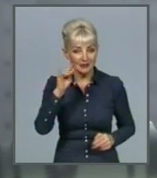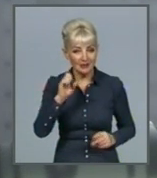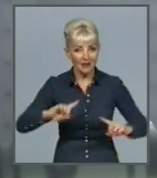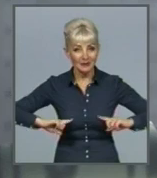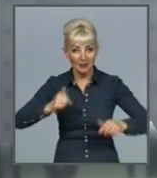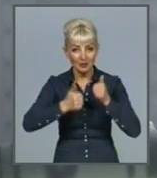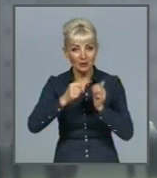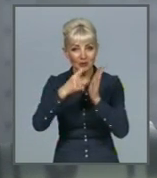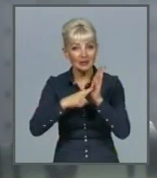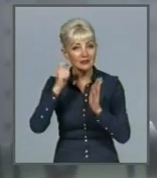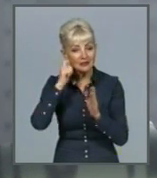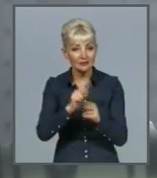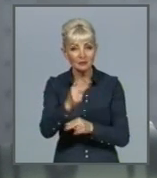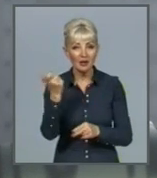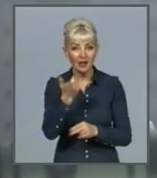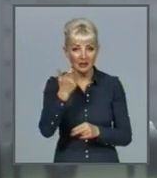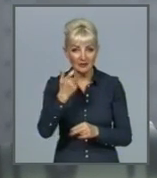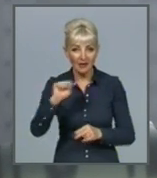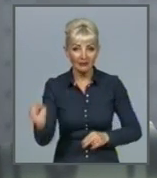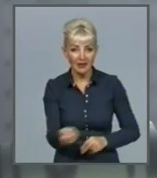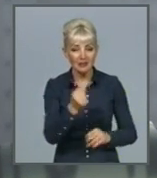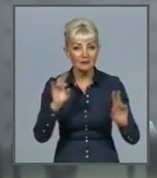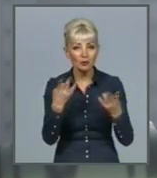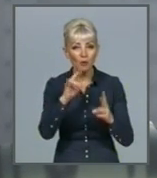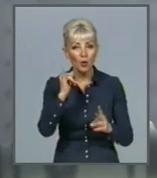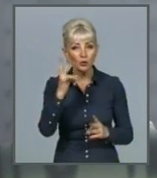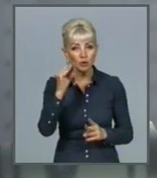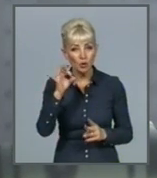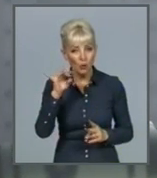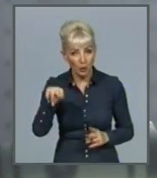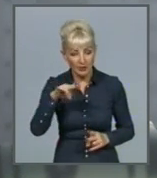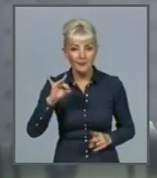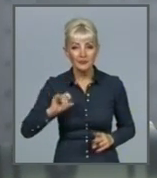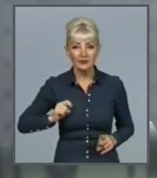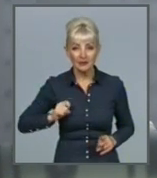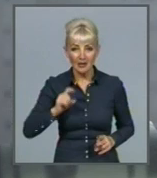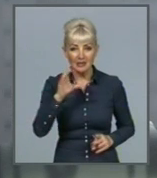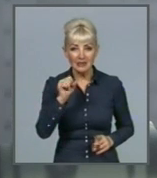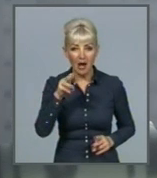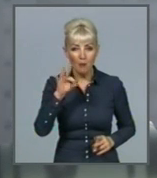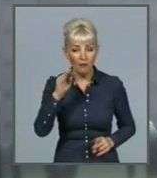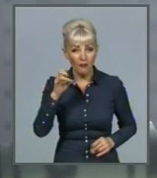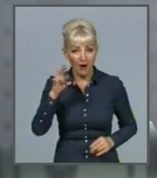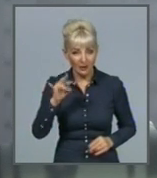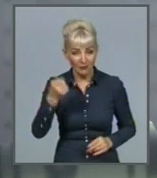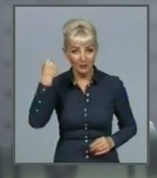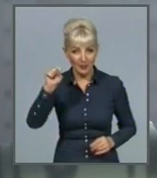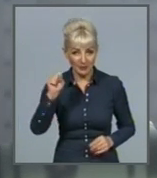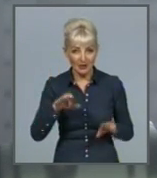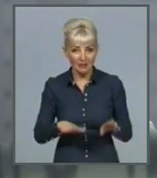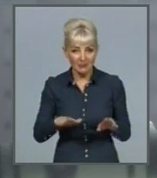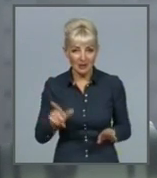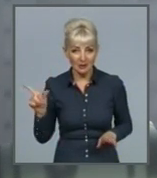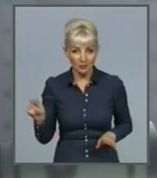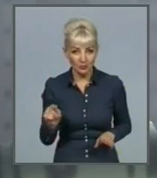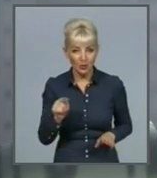воспитанник харьковского теннисного клуба «Уникорт» и одессит Герман Самофалов без особых усилий приложили местный дуэт Михай Коман,